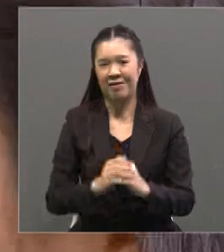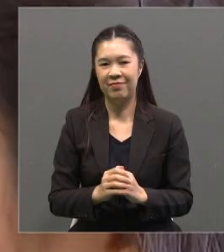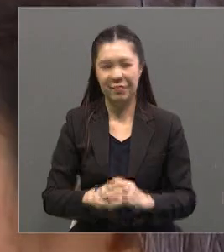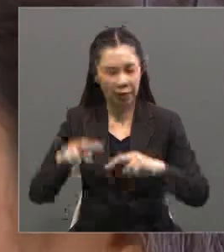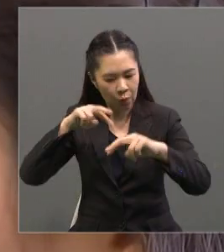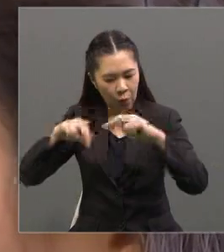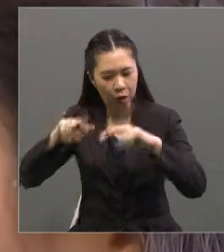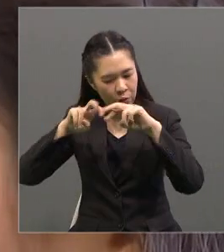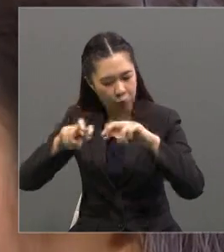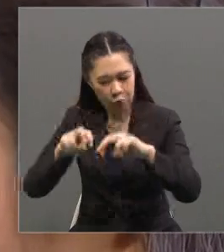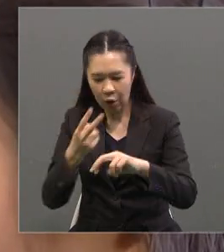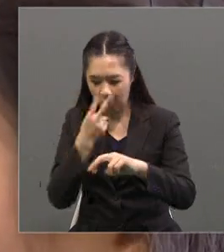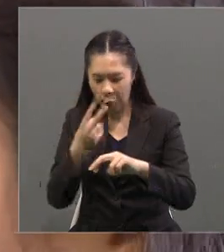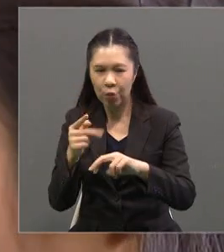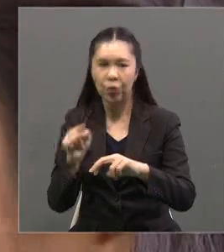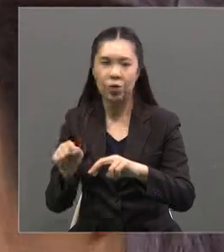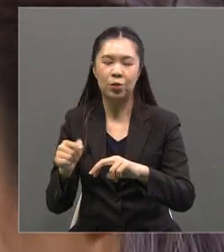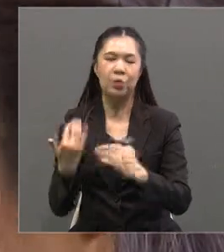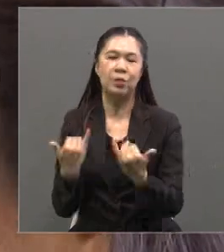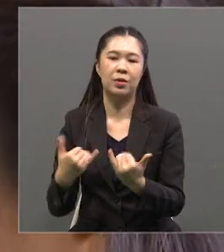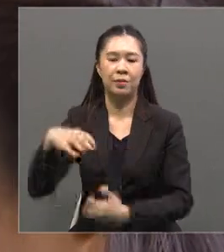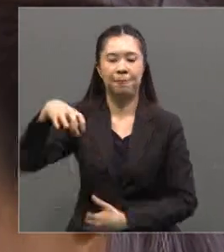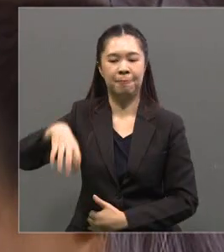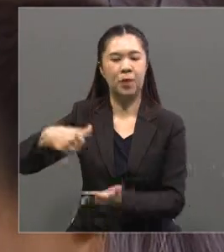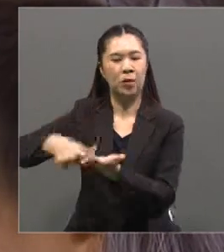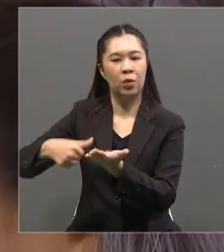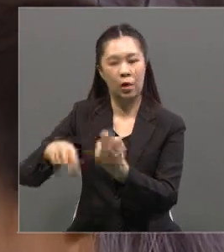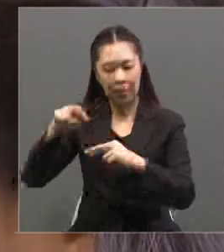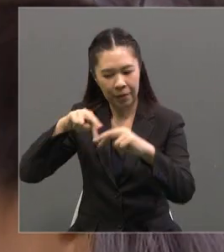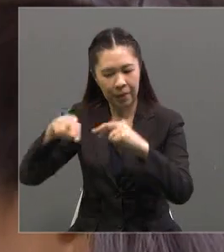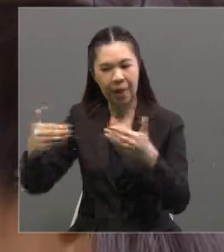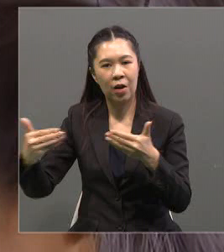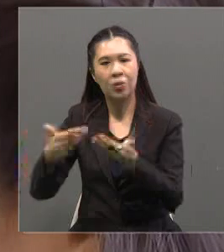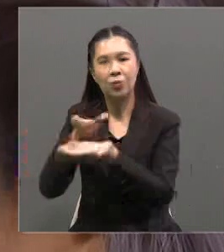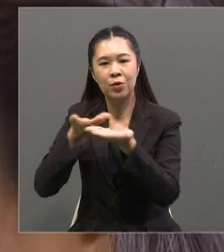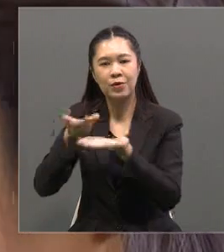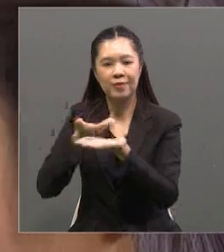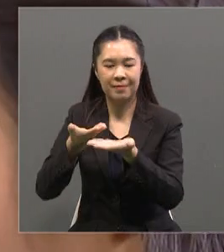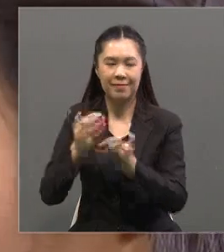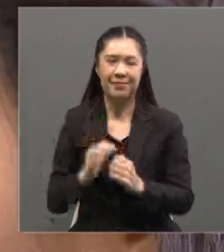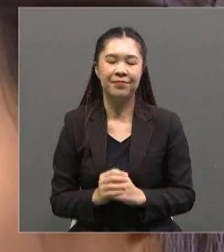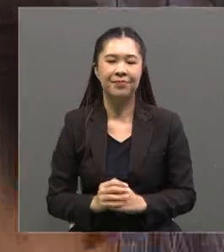การศึกษากันอีกที ใช่ค่ะเพราะฉะนั้นเดี๋ยวจะไปกรมศุลกากรเพื่อไปหารือในเรื่องนี้นะคะเอาไปฟังเสียงกันค่ะ